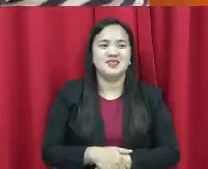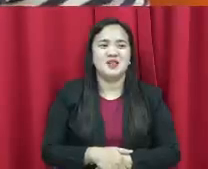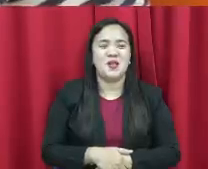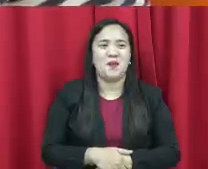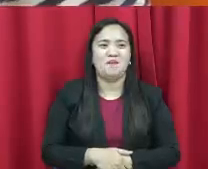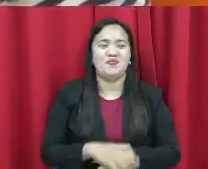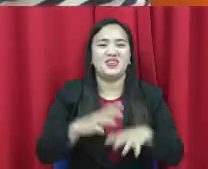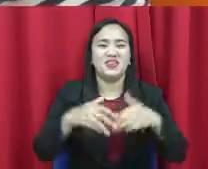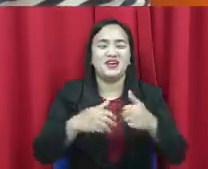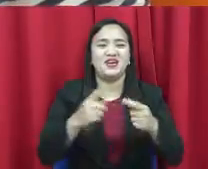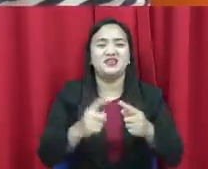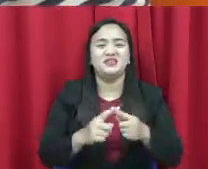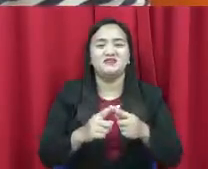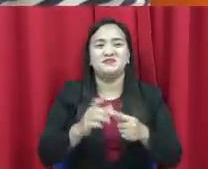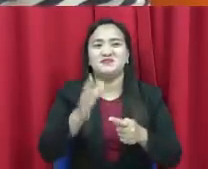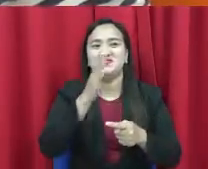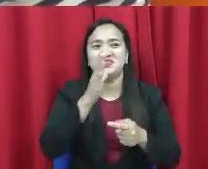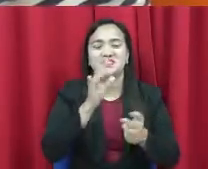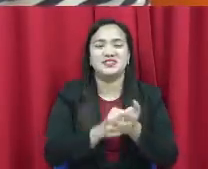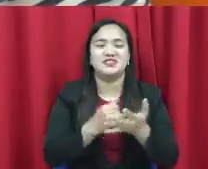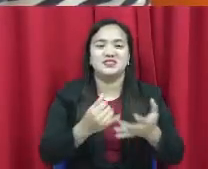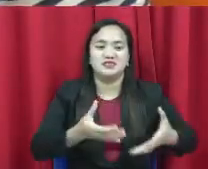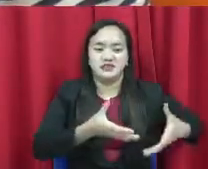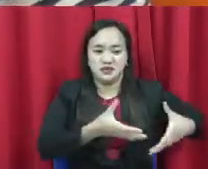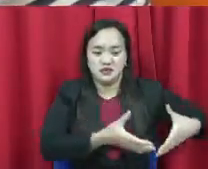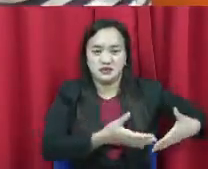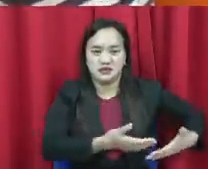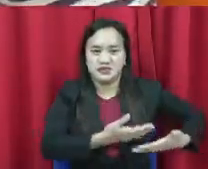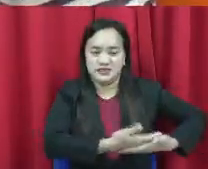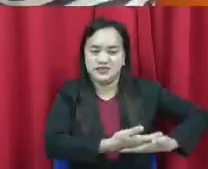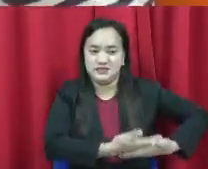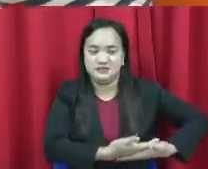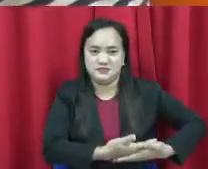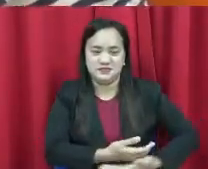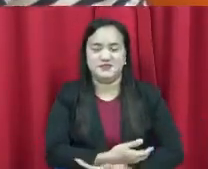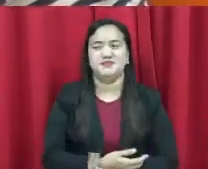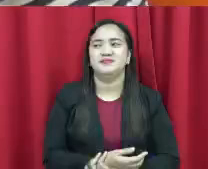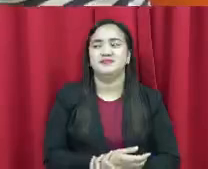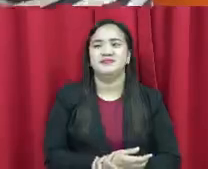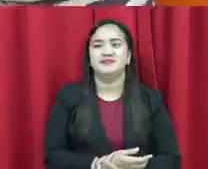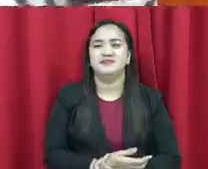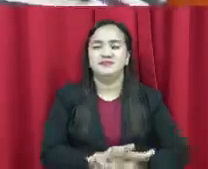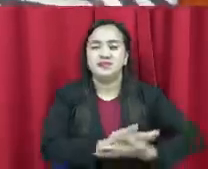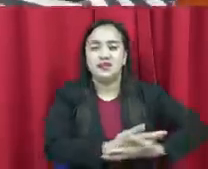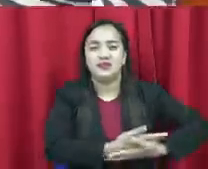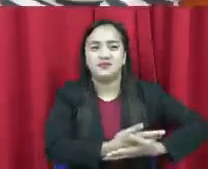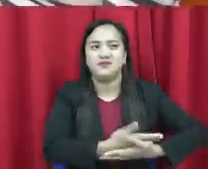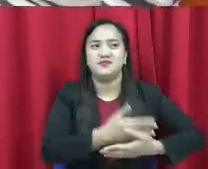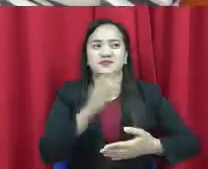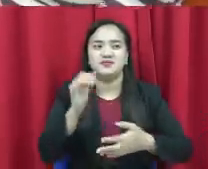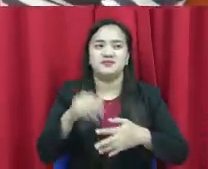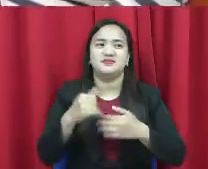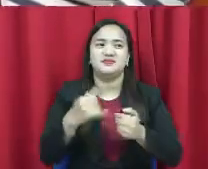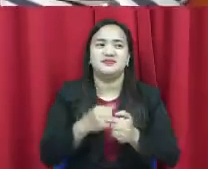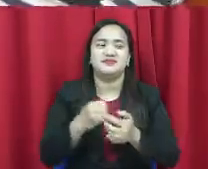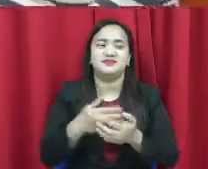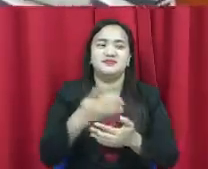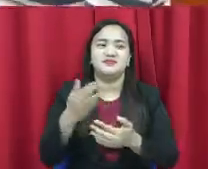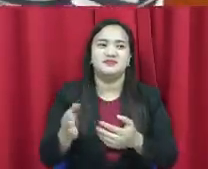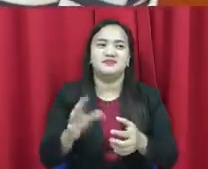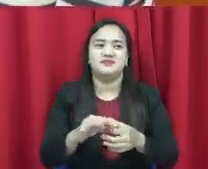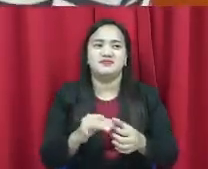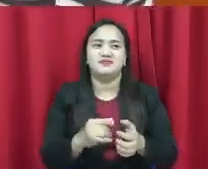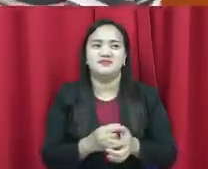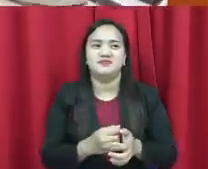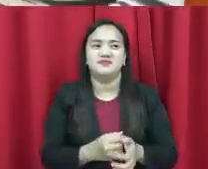sinasabi naku Hay nako kasunod talaga next year na lang pastor may lalabas